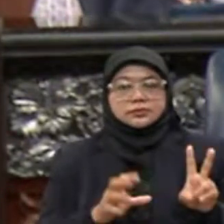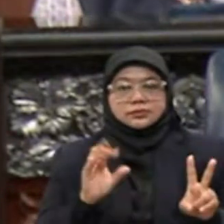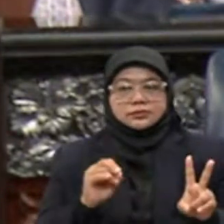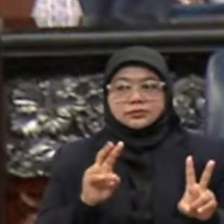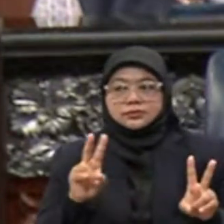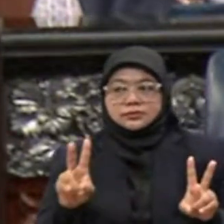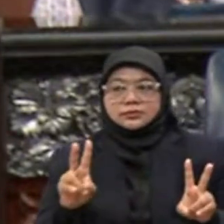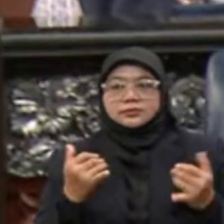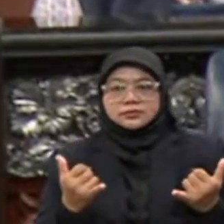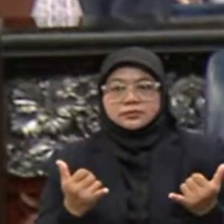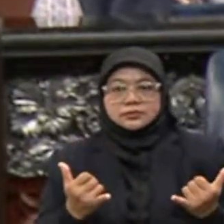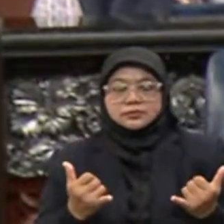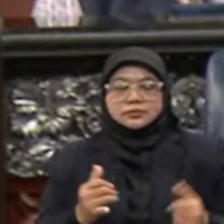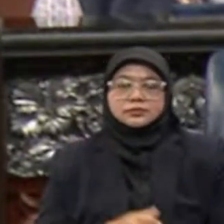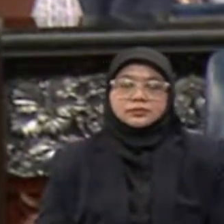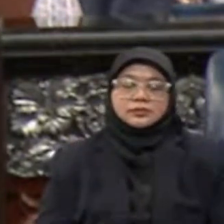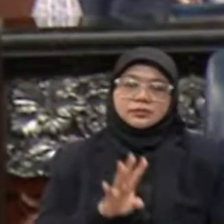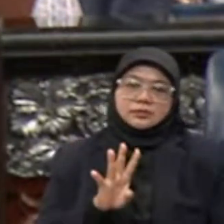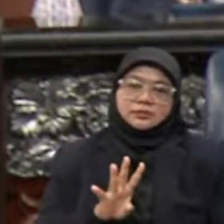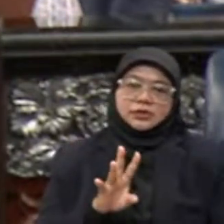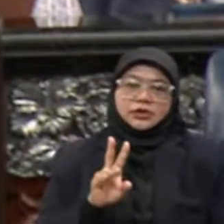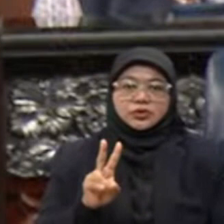angka yang ada ini